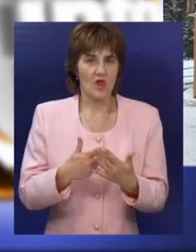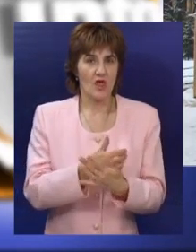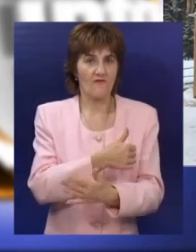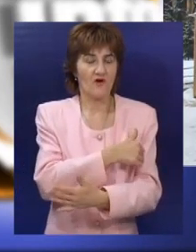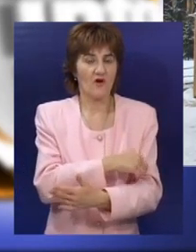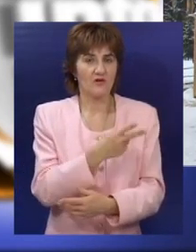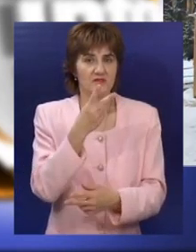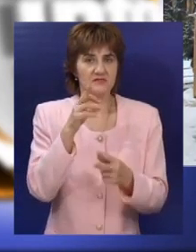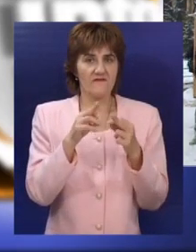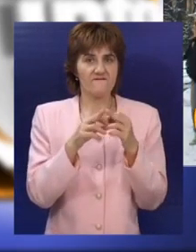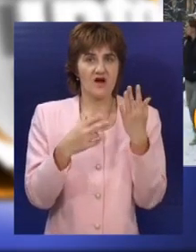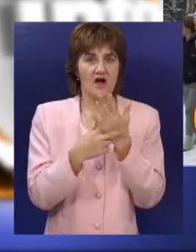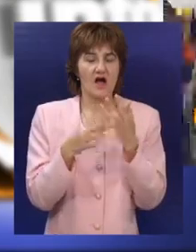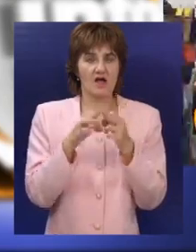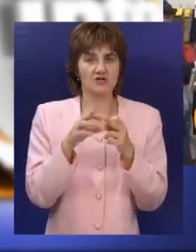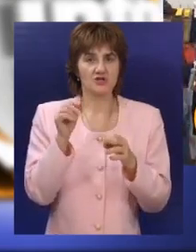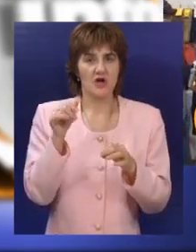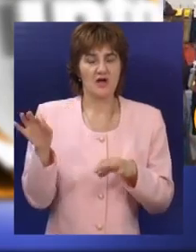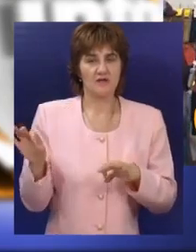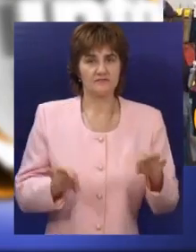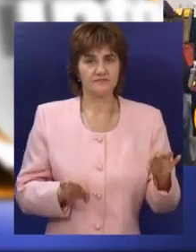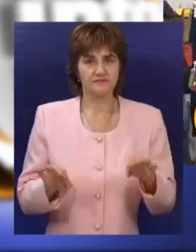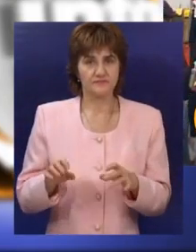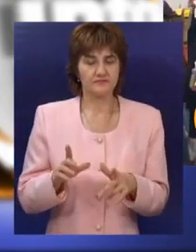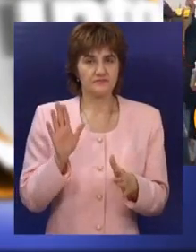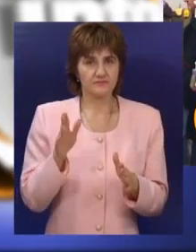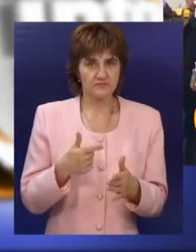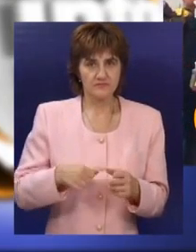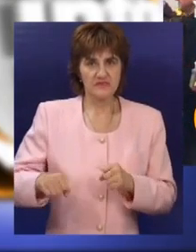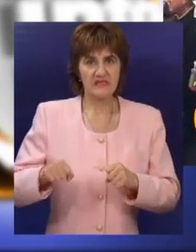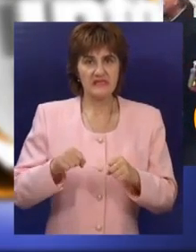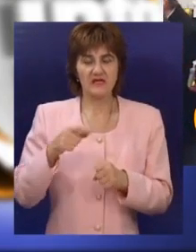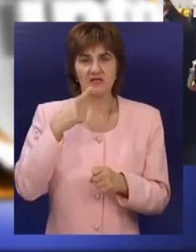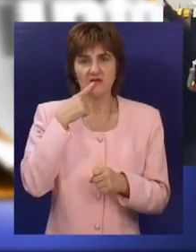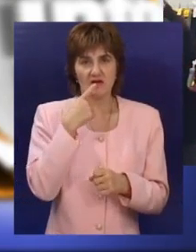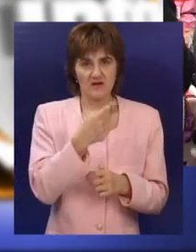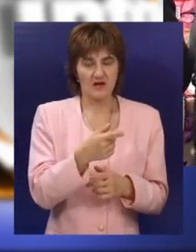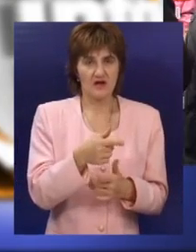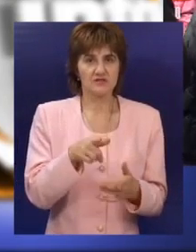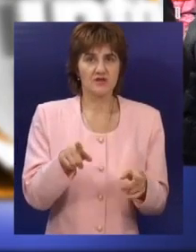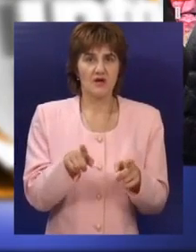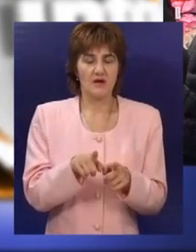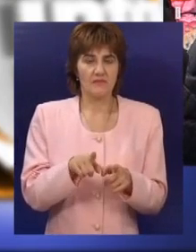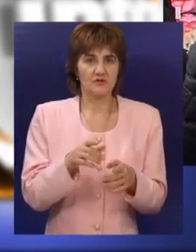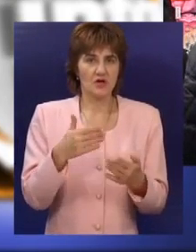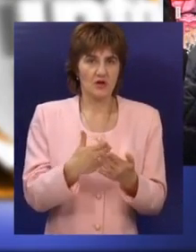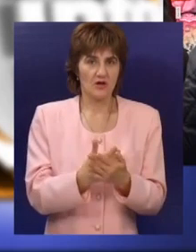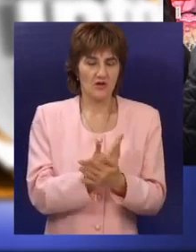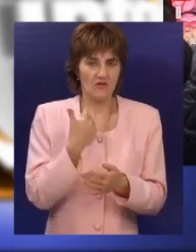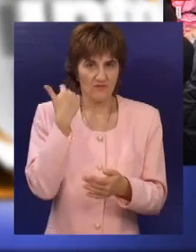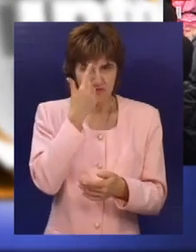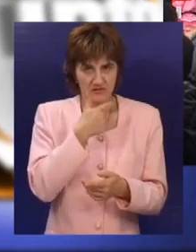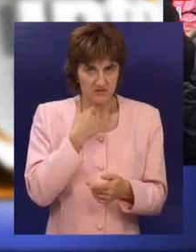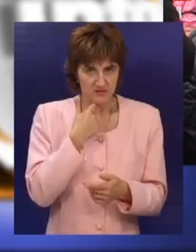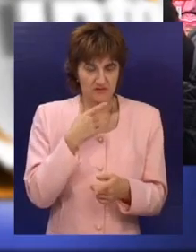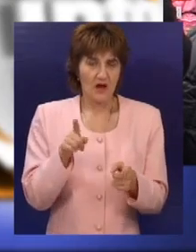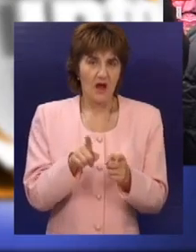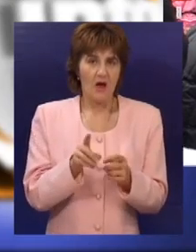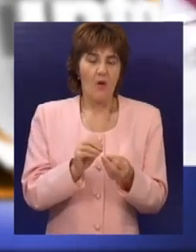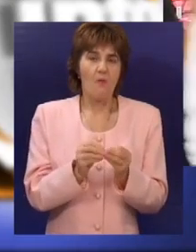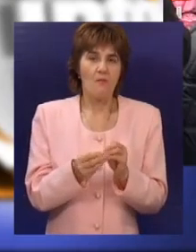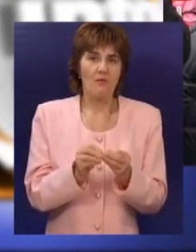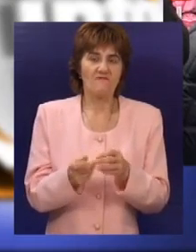Tradicionalni novogodišnji vašar u Subotici više neće biti, kako se izrazio direktor javno-komunalnog preduzeća Subotičke pijace Bela Bodrogi, Buvljak